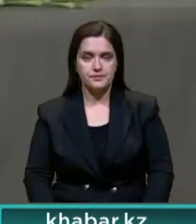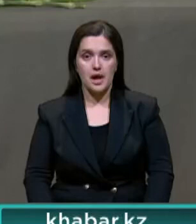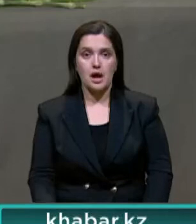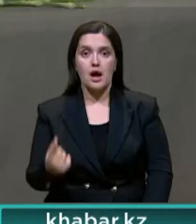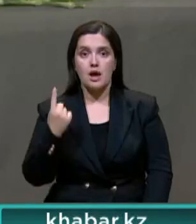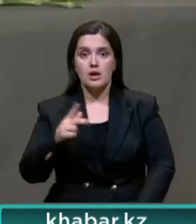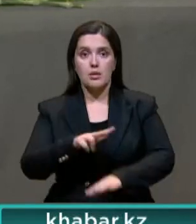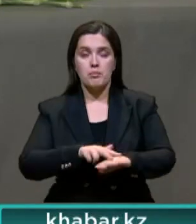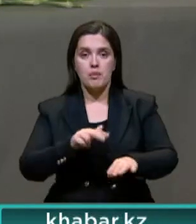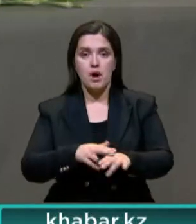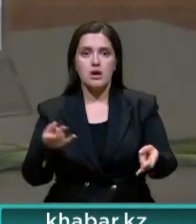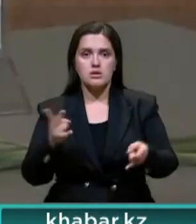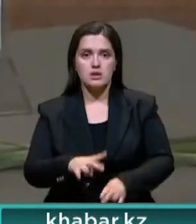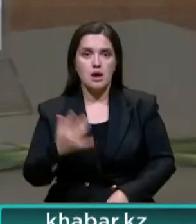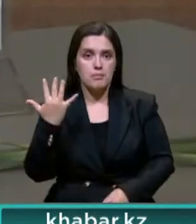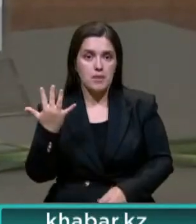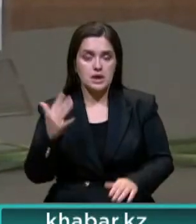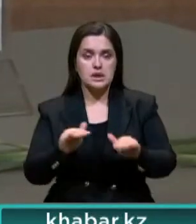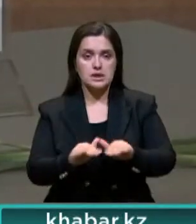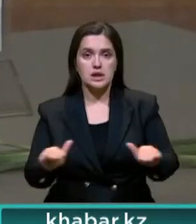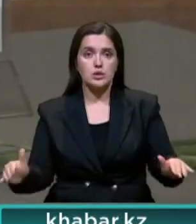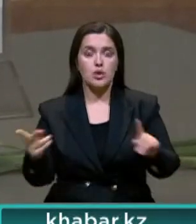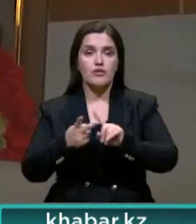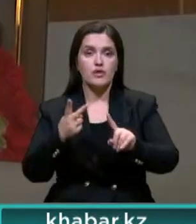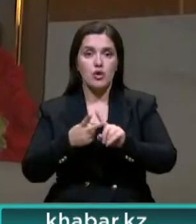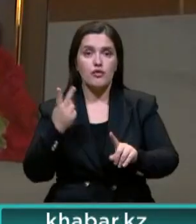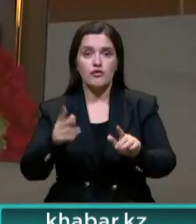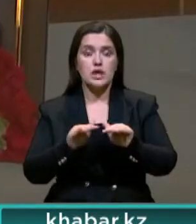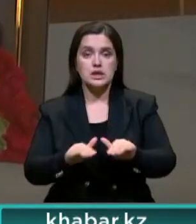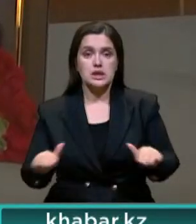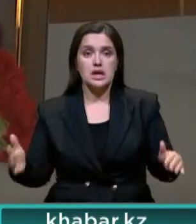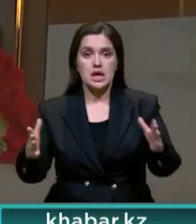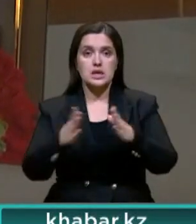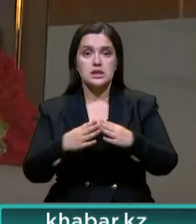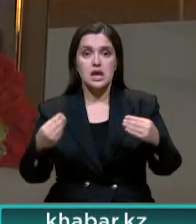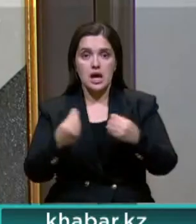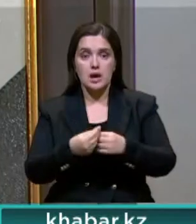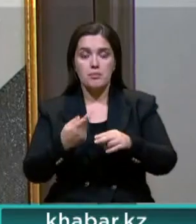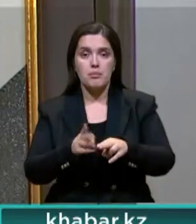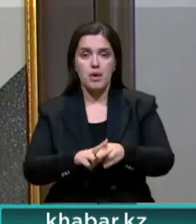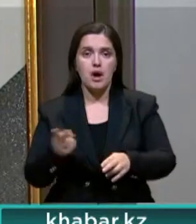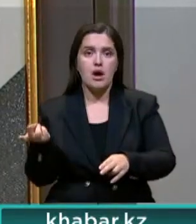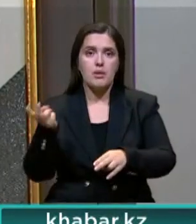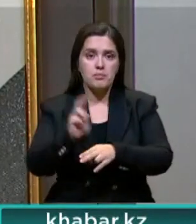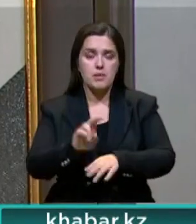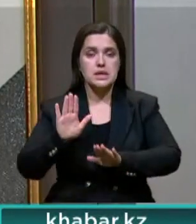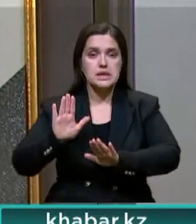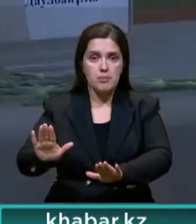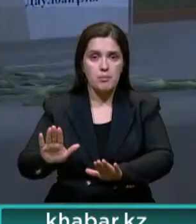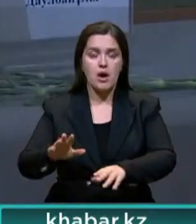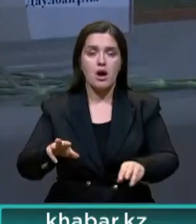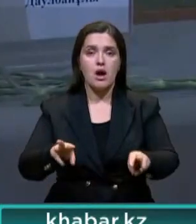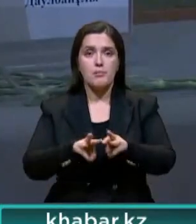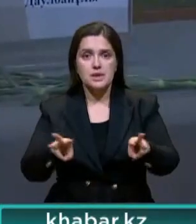из участковых остались пятеро маленьких детей, у второго – двое. Их семьи посетил заместитель министра внутренних дел Мурат Баймукашев.